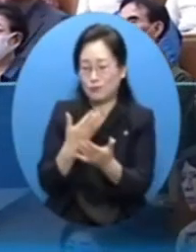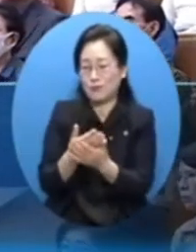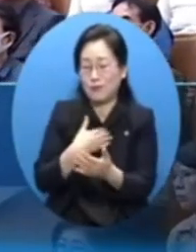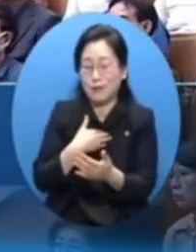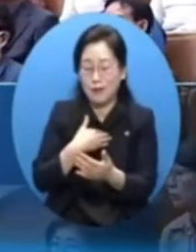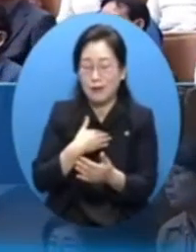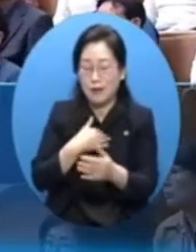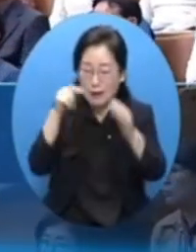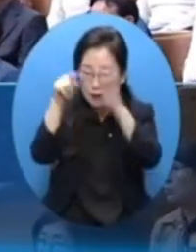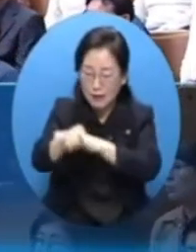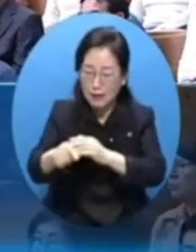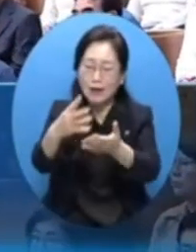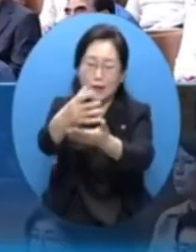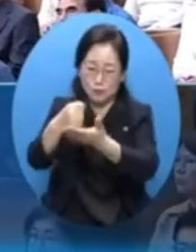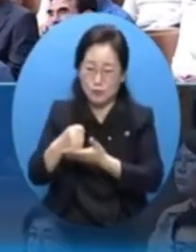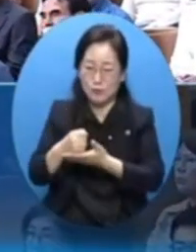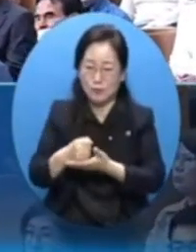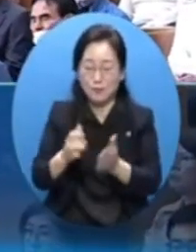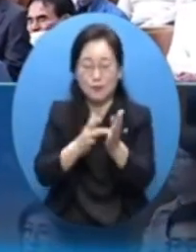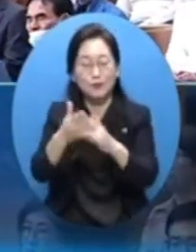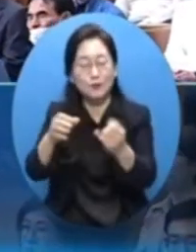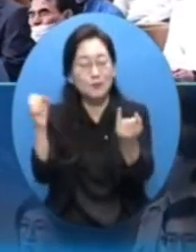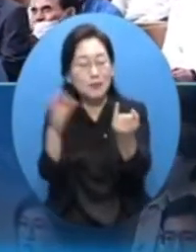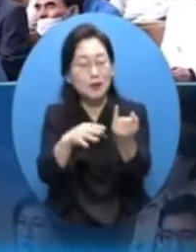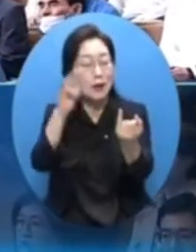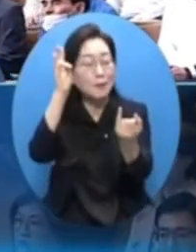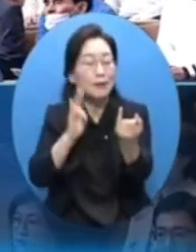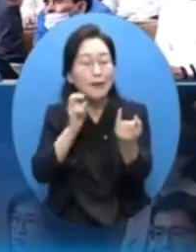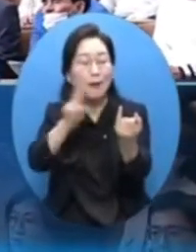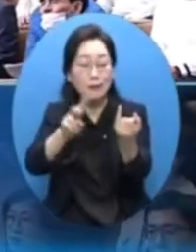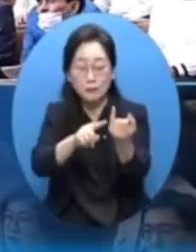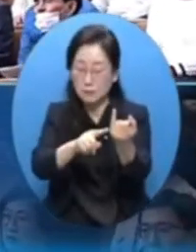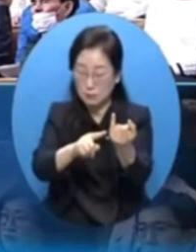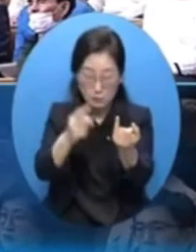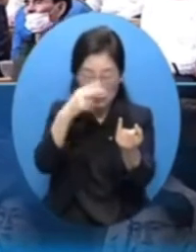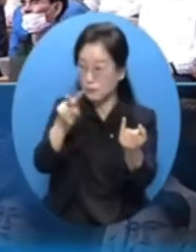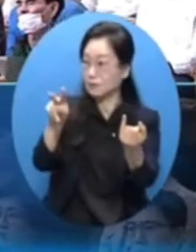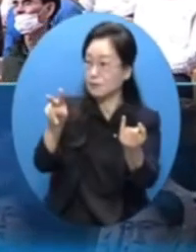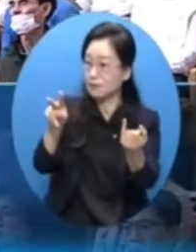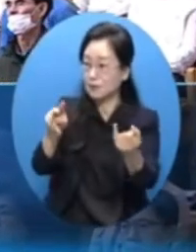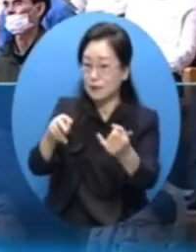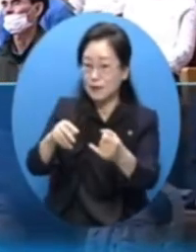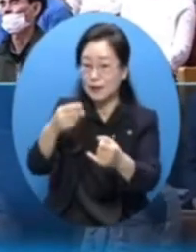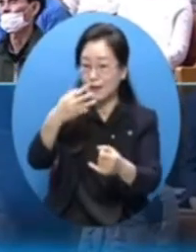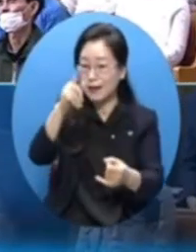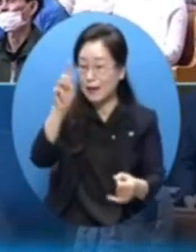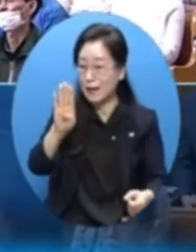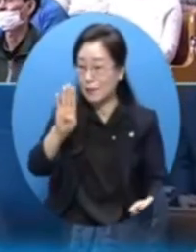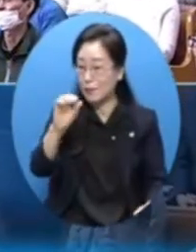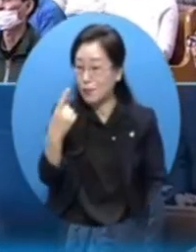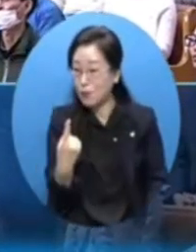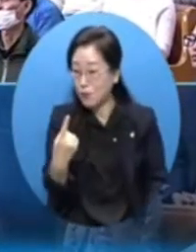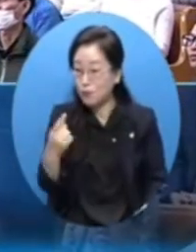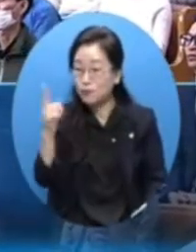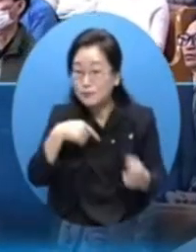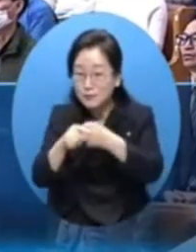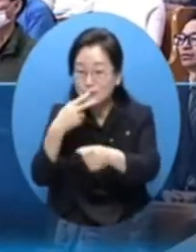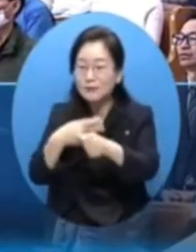그리하면 내가 가져가리이다. 예수께서 마리아야 하시거늘 마리아가 돌이켜 히브리 말로 라보니 하니 이는 선생님이라